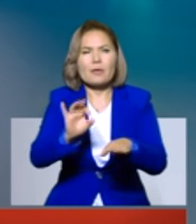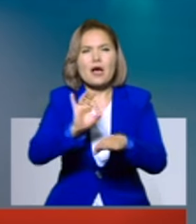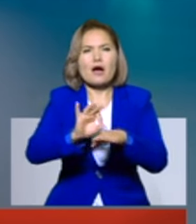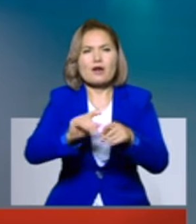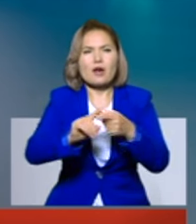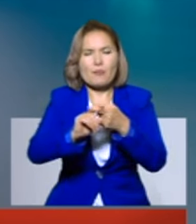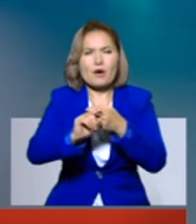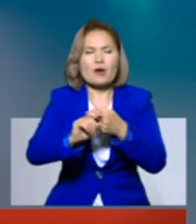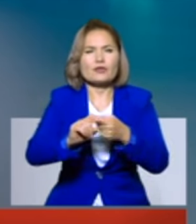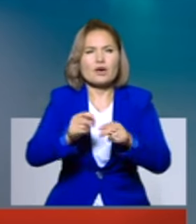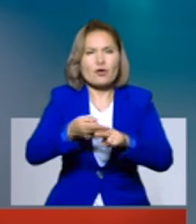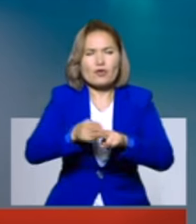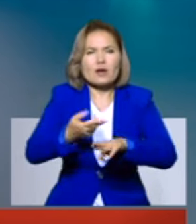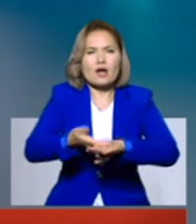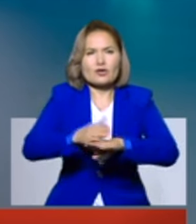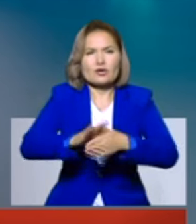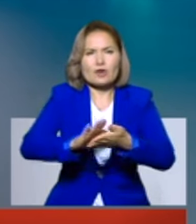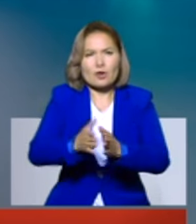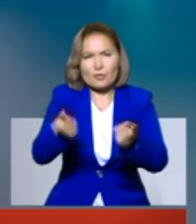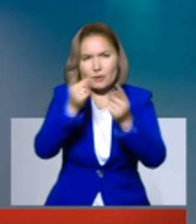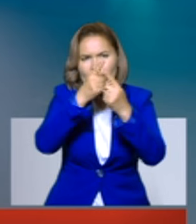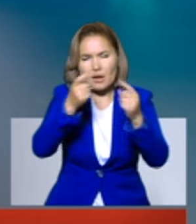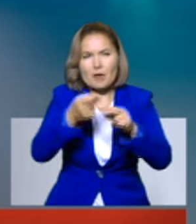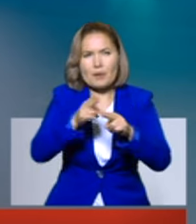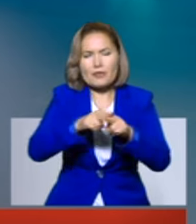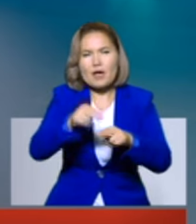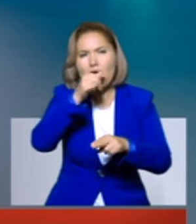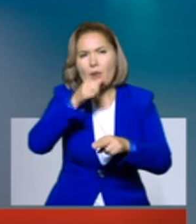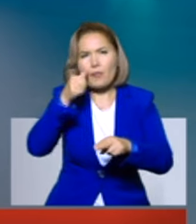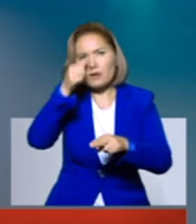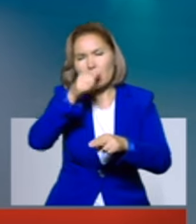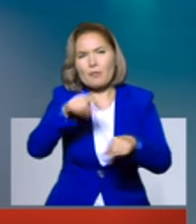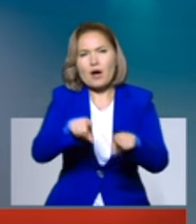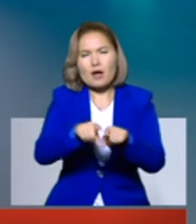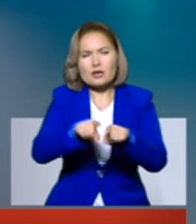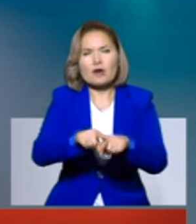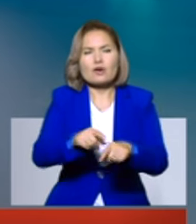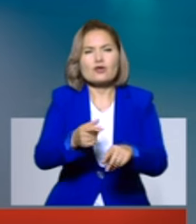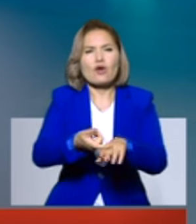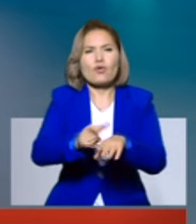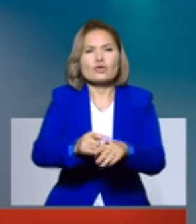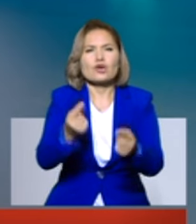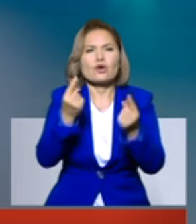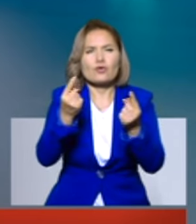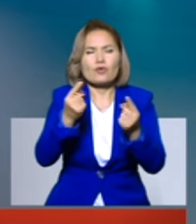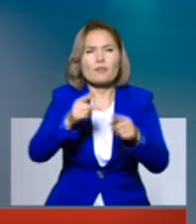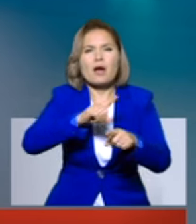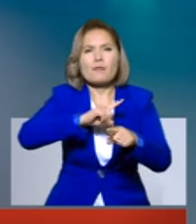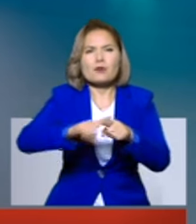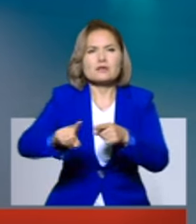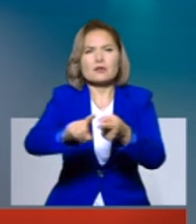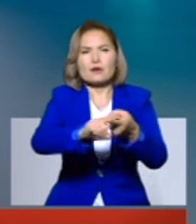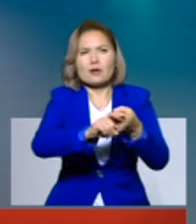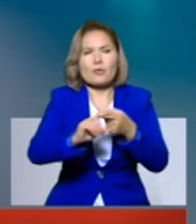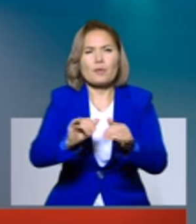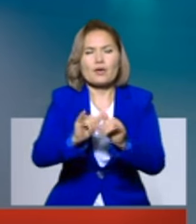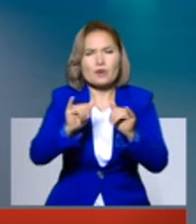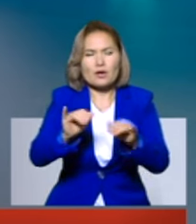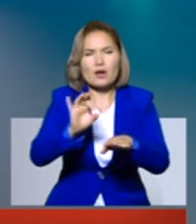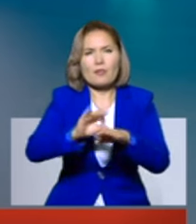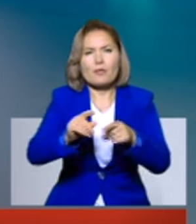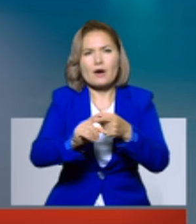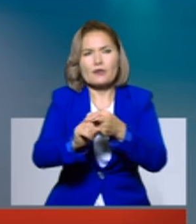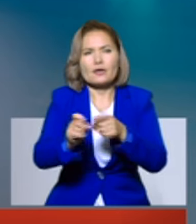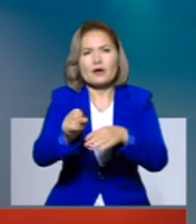төтенше жағдай деп жариялады. Бұл жолғы штам былтырғысынан қарағанда әлдеқайда жылдам тарайды. Мутацияланған